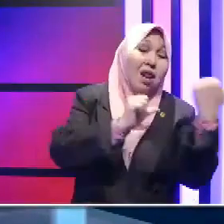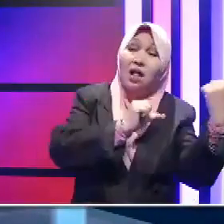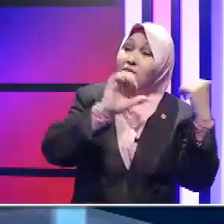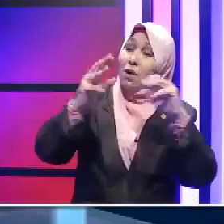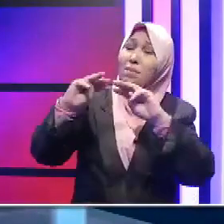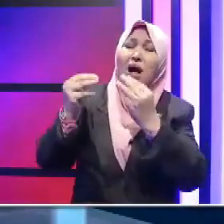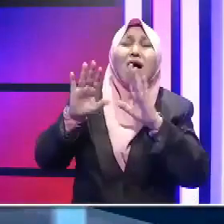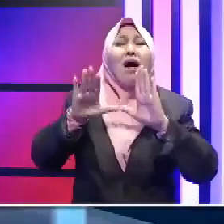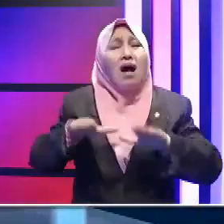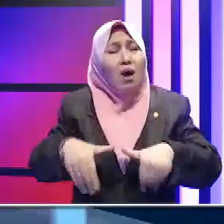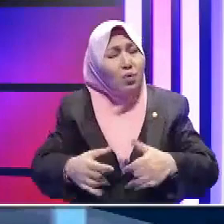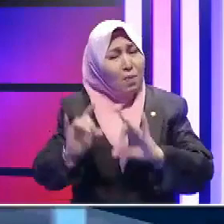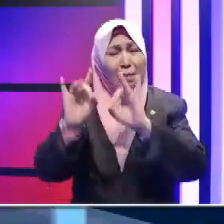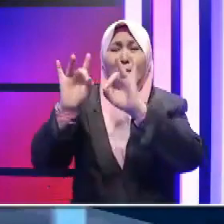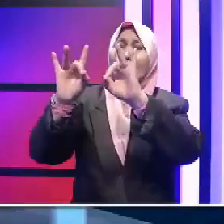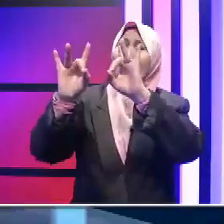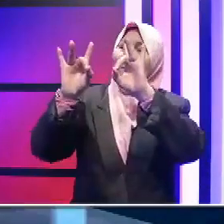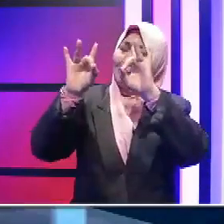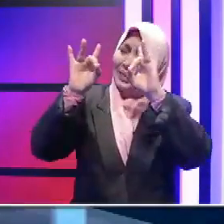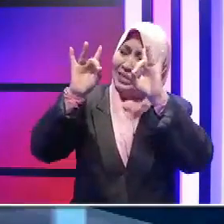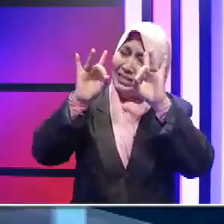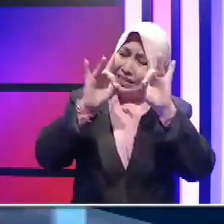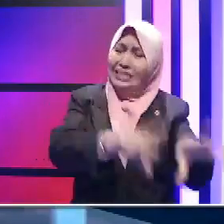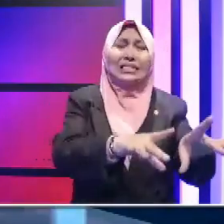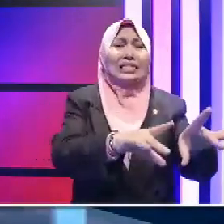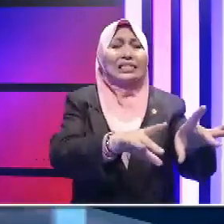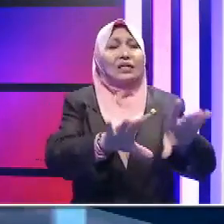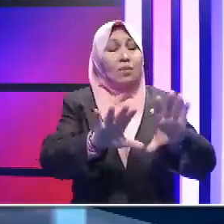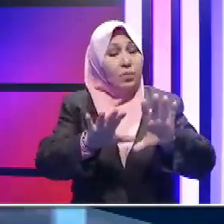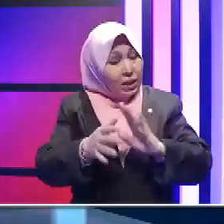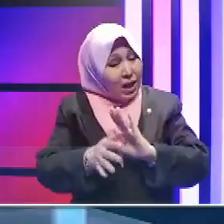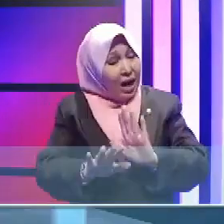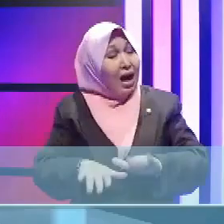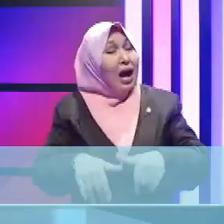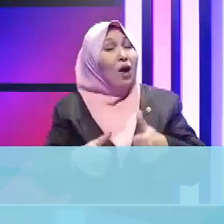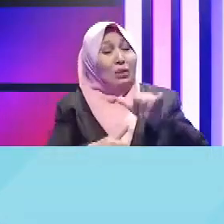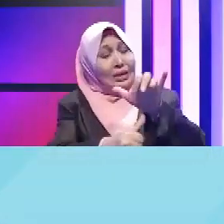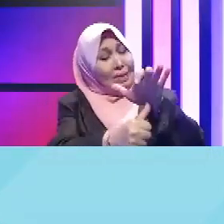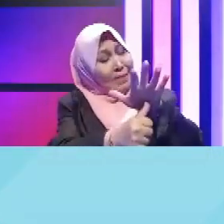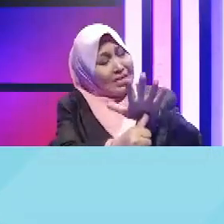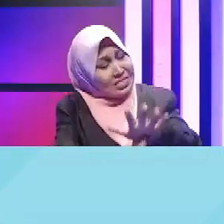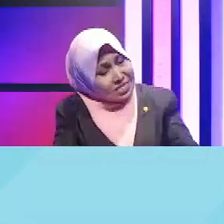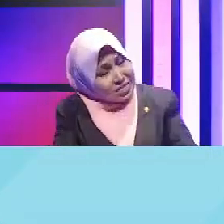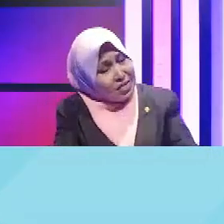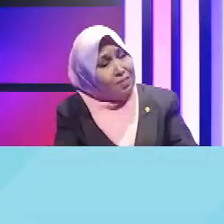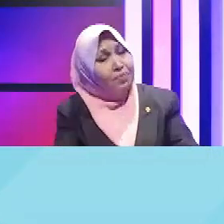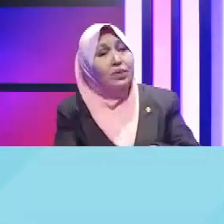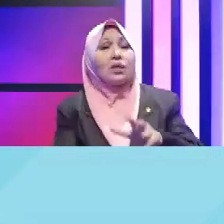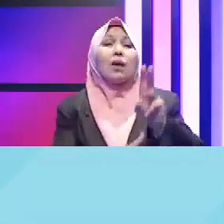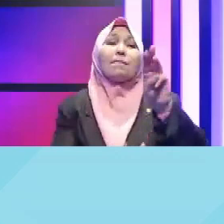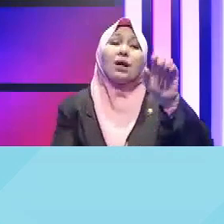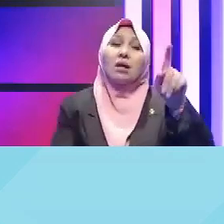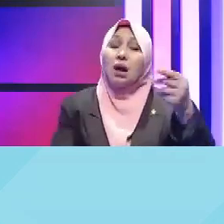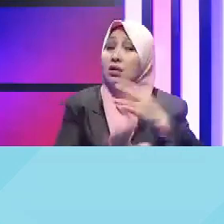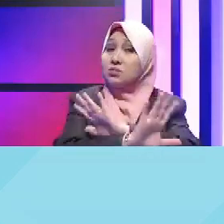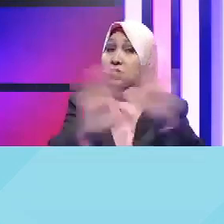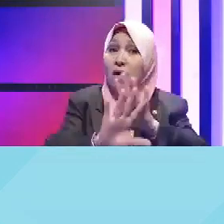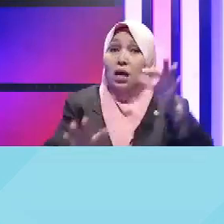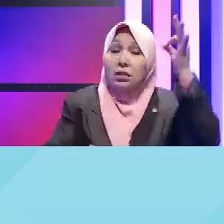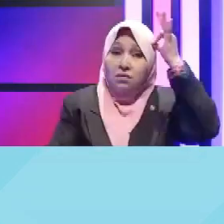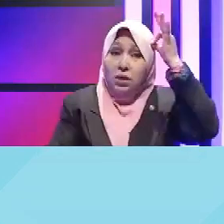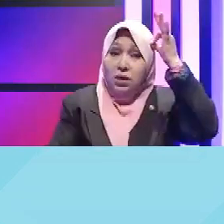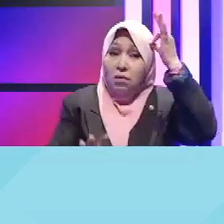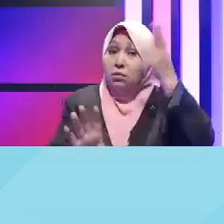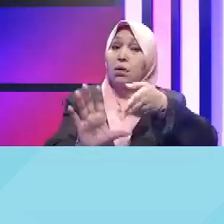benci macam mana sekalipun dan nabi tidak pernah membenci tetapi walau tertekan macam mana pun di Makkah jangan terfikir untuk